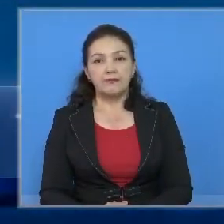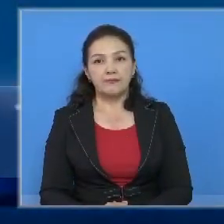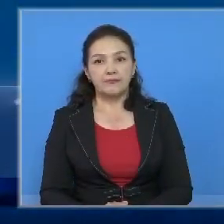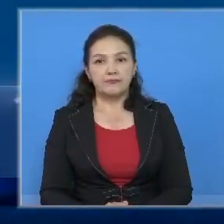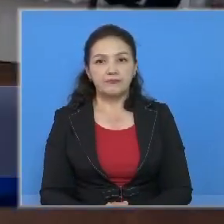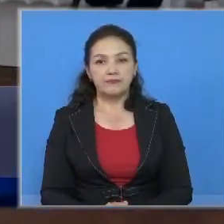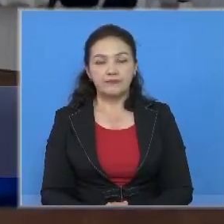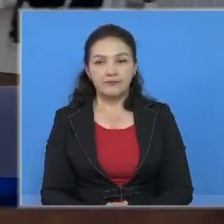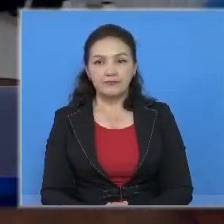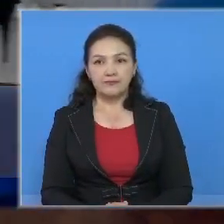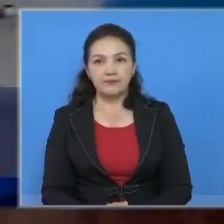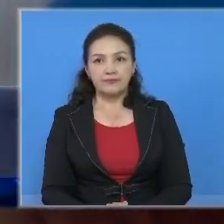желбаков изыматься Уханов телеканал Актобе